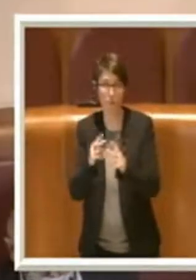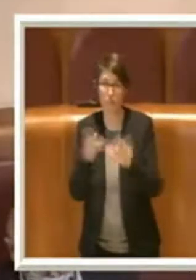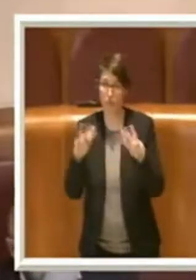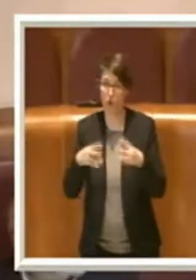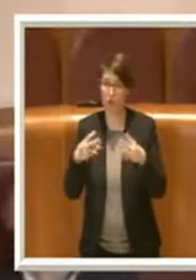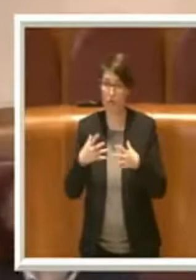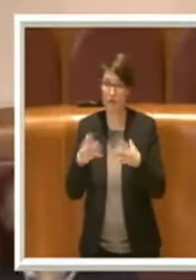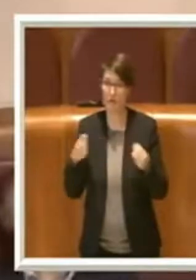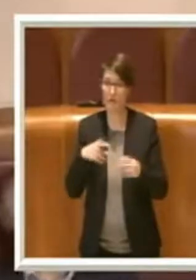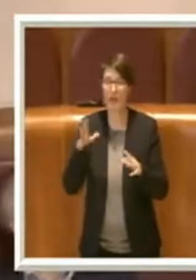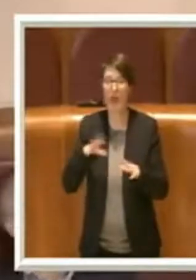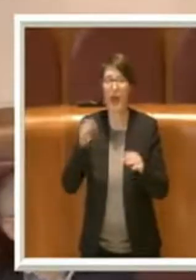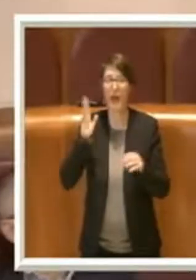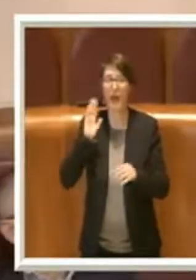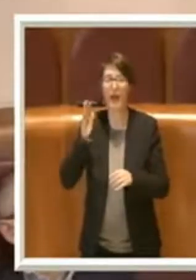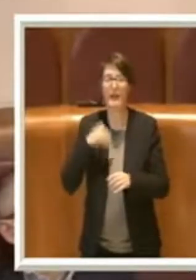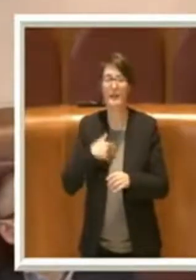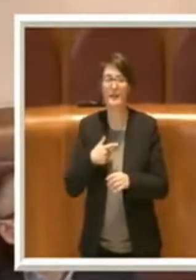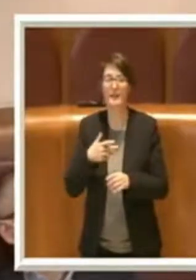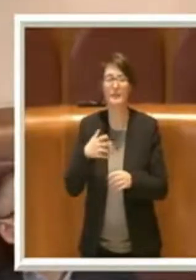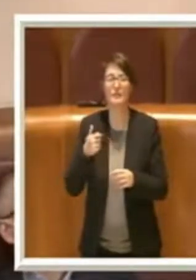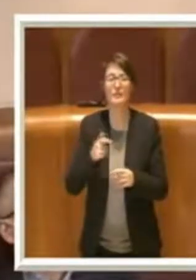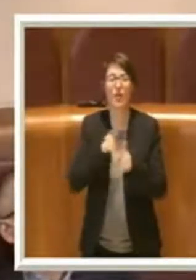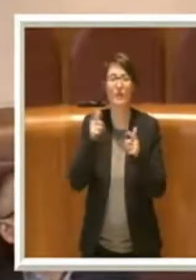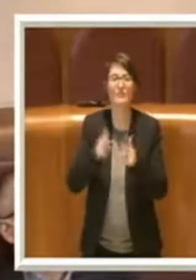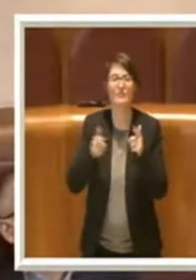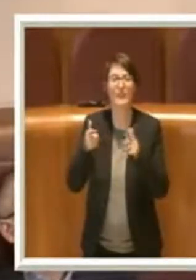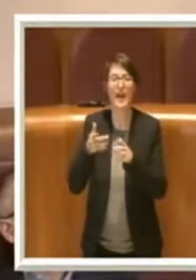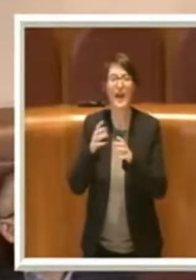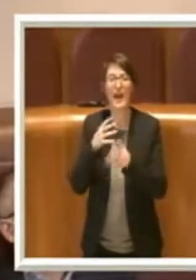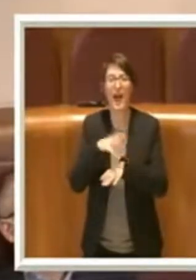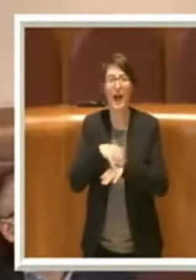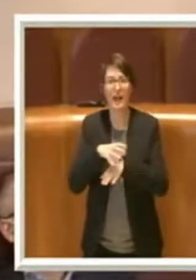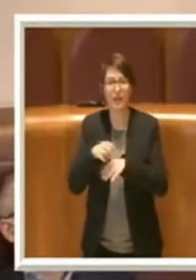incontri all'Arancera, incontri assidui dove io